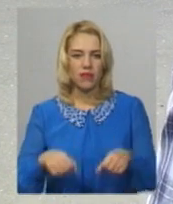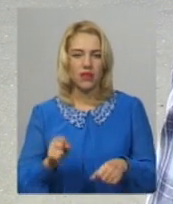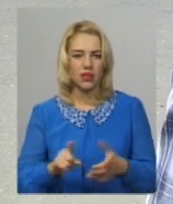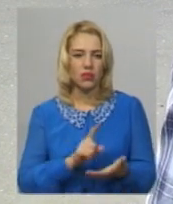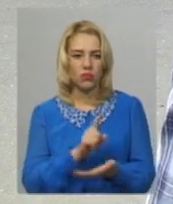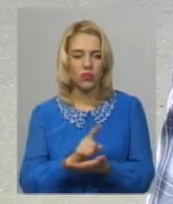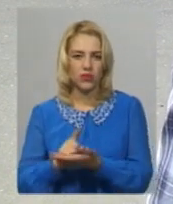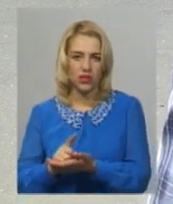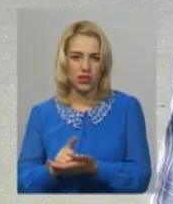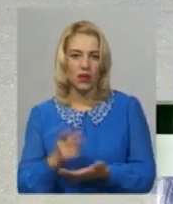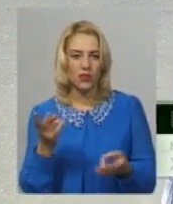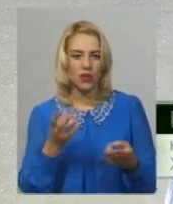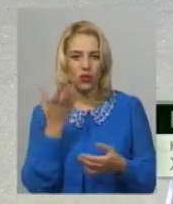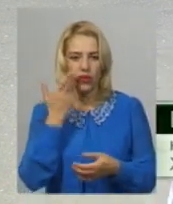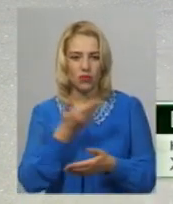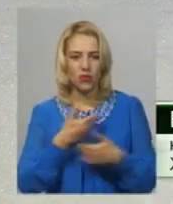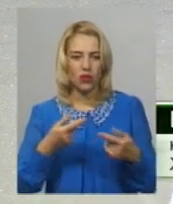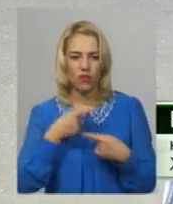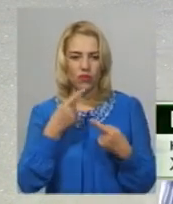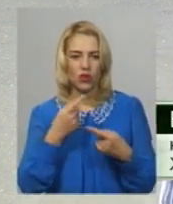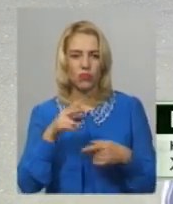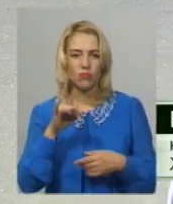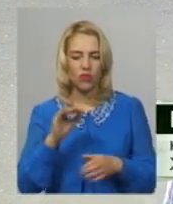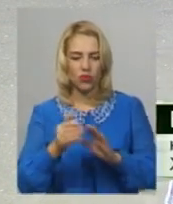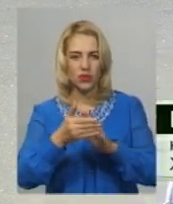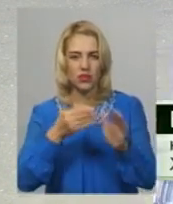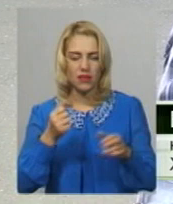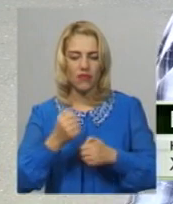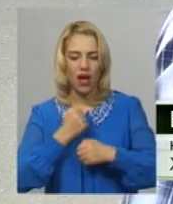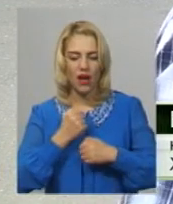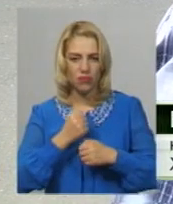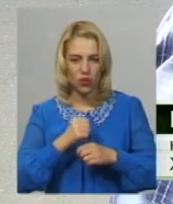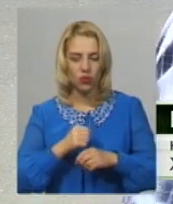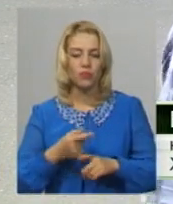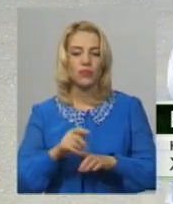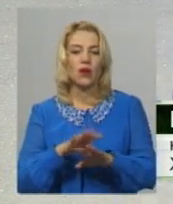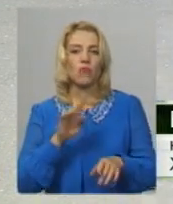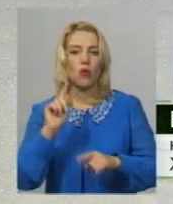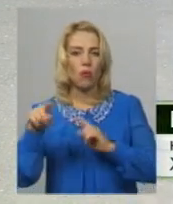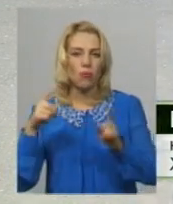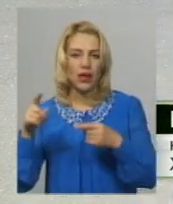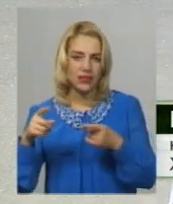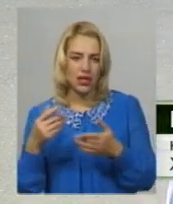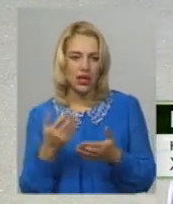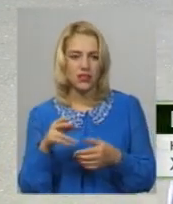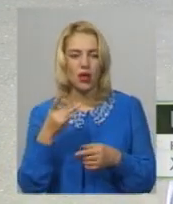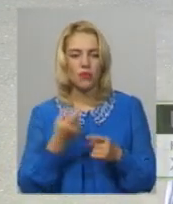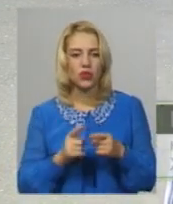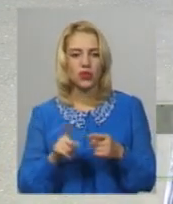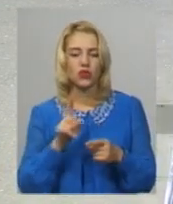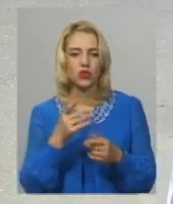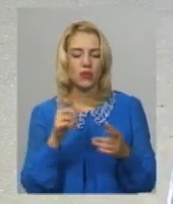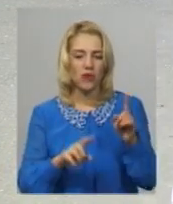обов'язки. І коли ми говоримо про призив в армію, про мобілізацію, про те, що певні